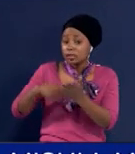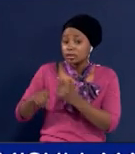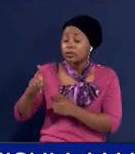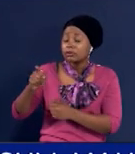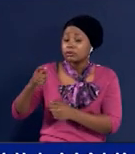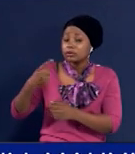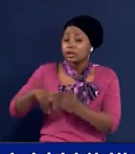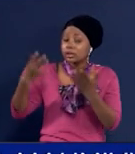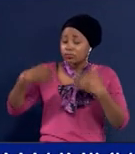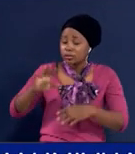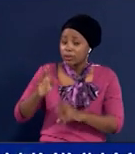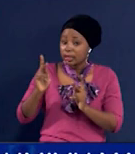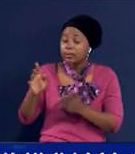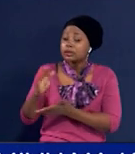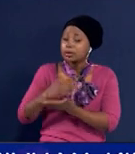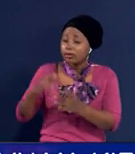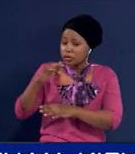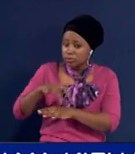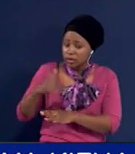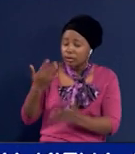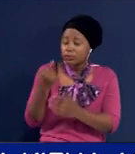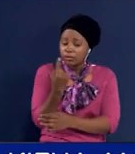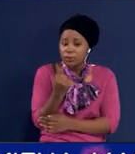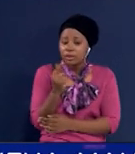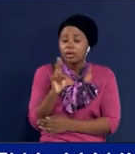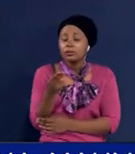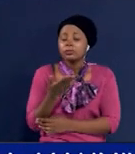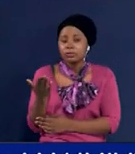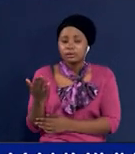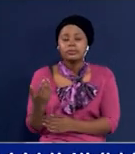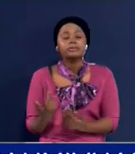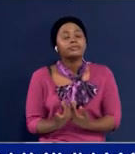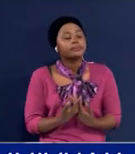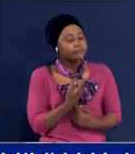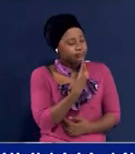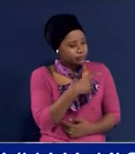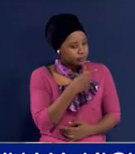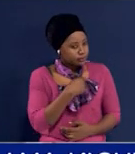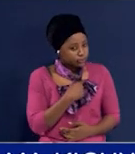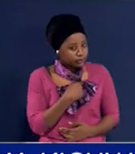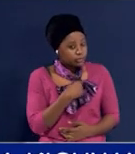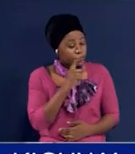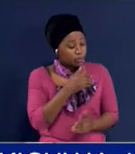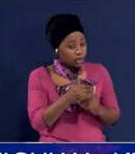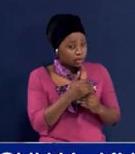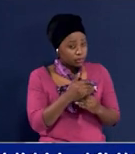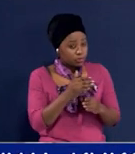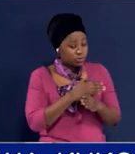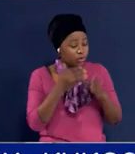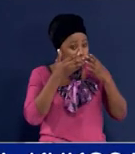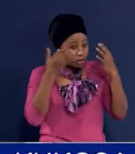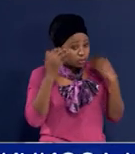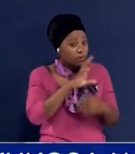pale ambapo watakuwa walivigusa kwa namna moja au nyingine kupitia kwenye mikono. Sawa, mimi na wewe mathani tuko karibu, tumevaa barakoa